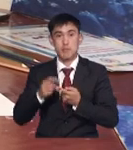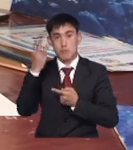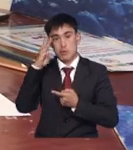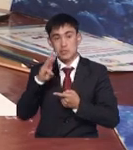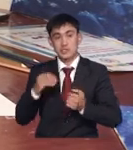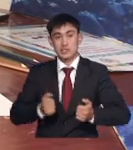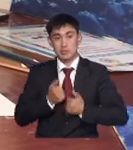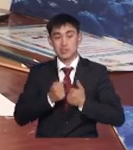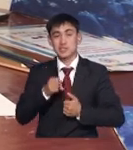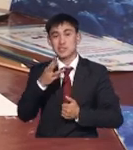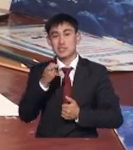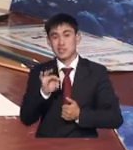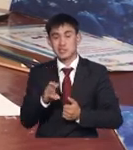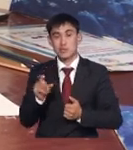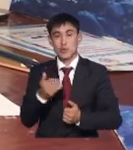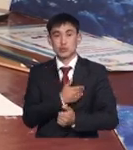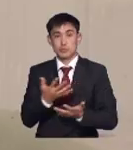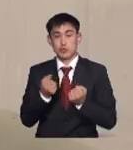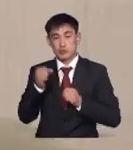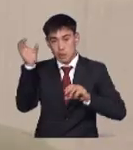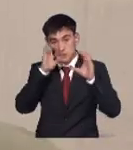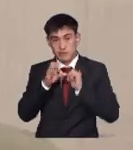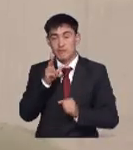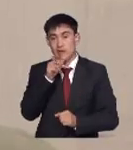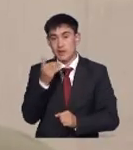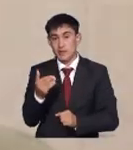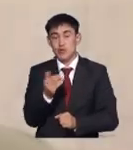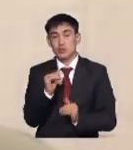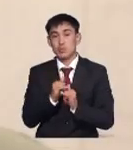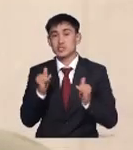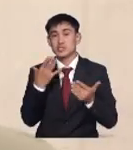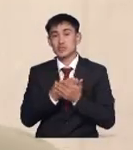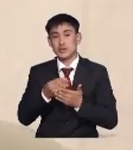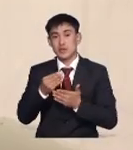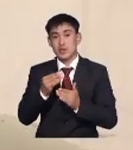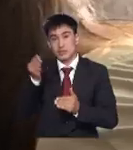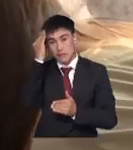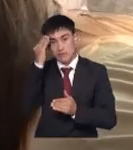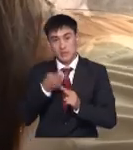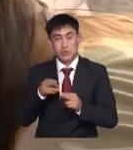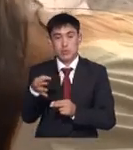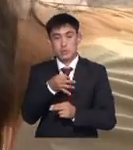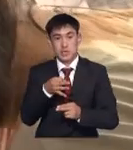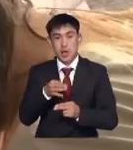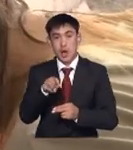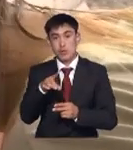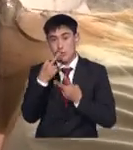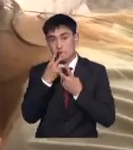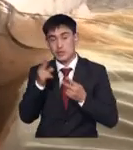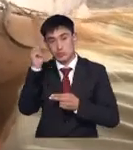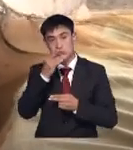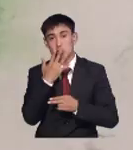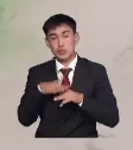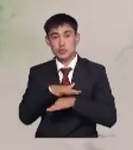стать признанным стилистом девочка хочет получить образование в Южной Корее чтобы расширить свои знания и навыки в этой области аллоа видит в обучении за